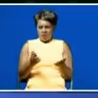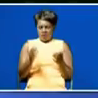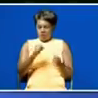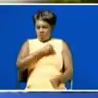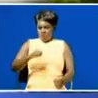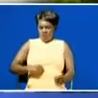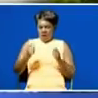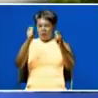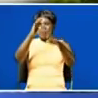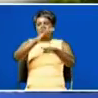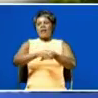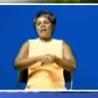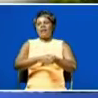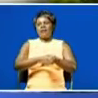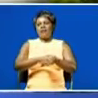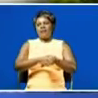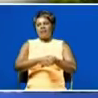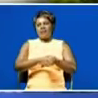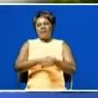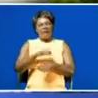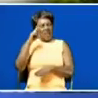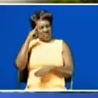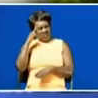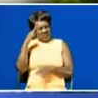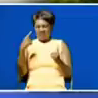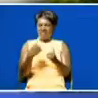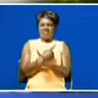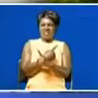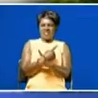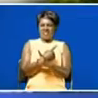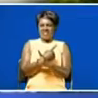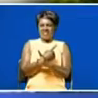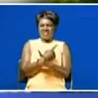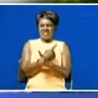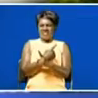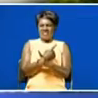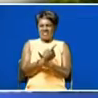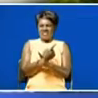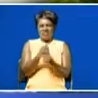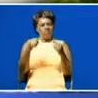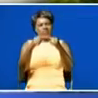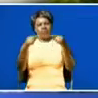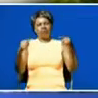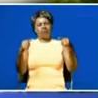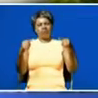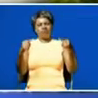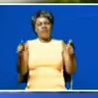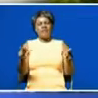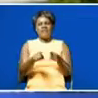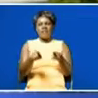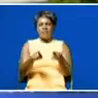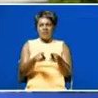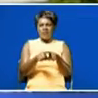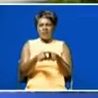win. Ah, we'll let him think that. We'll let him think that. You know, listen, it's a rivalry. It's like